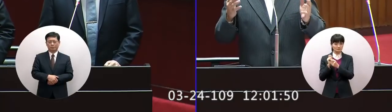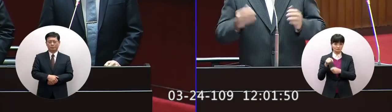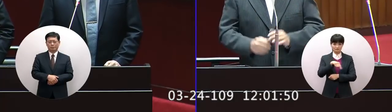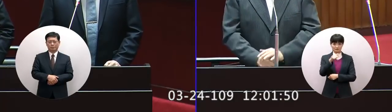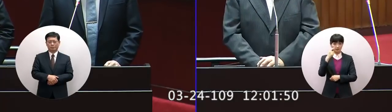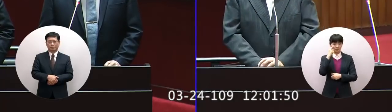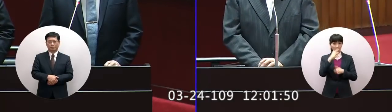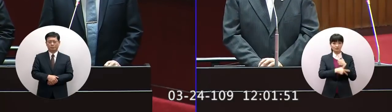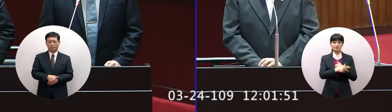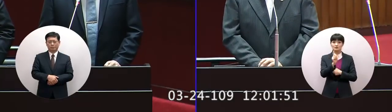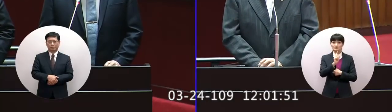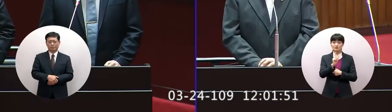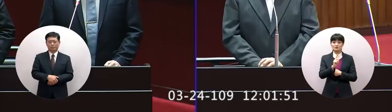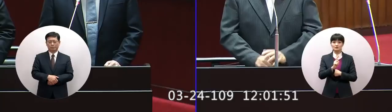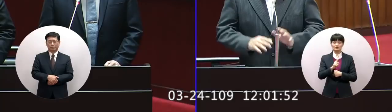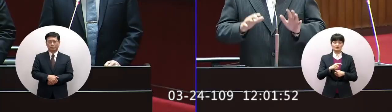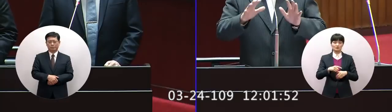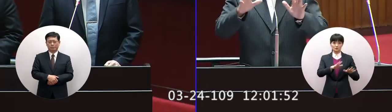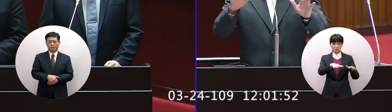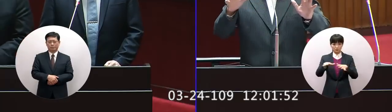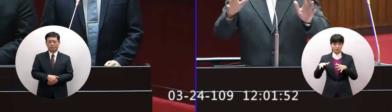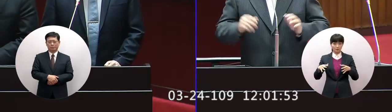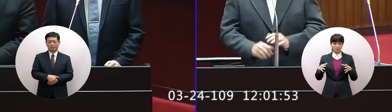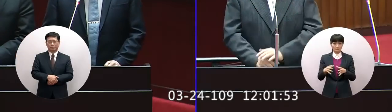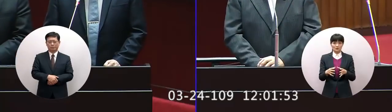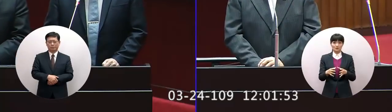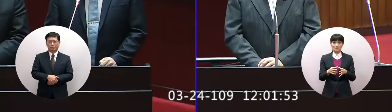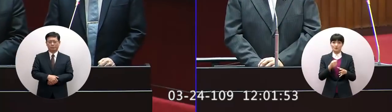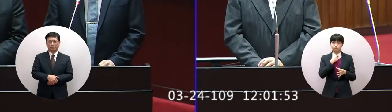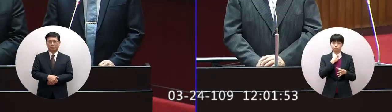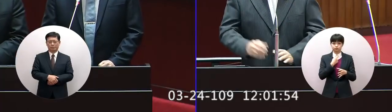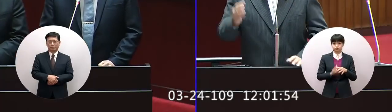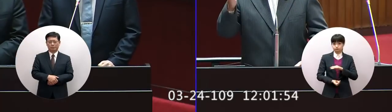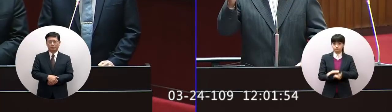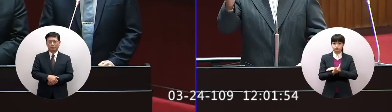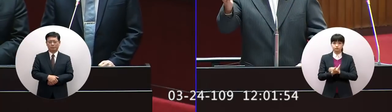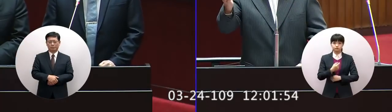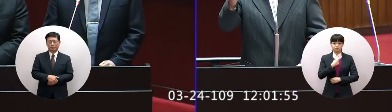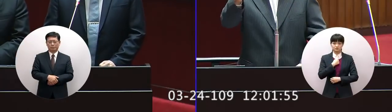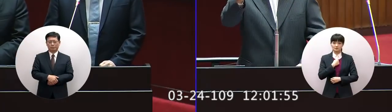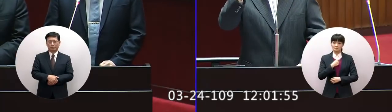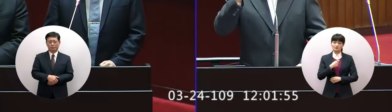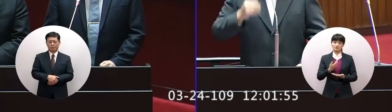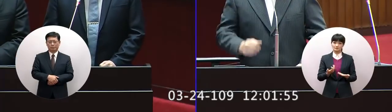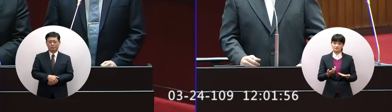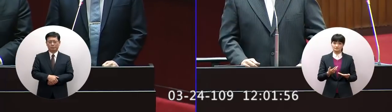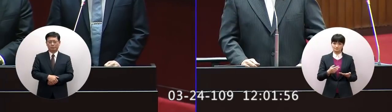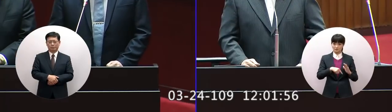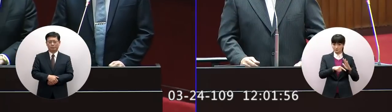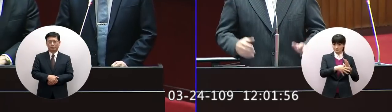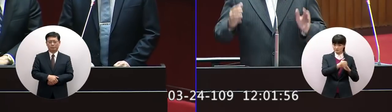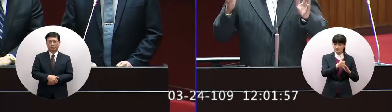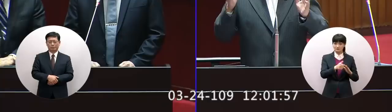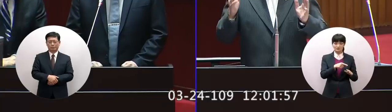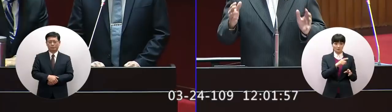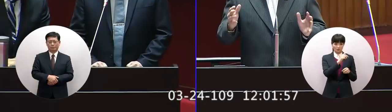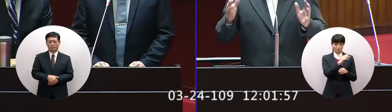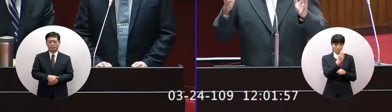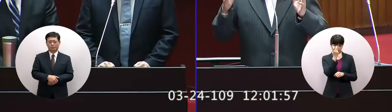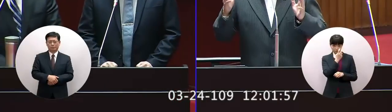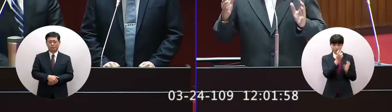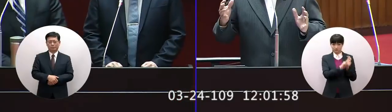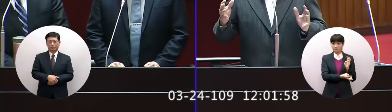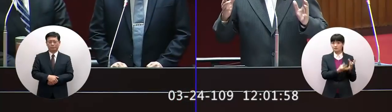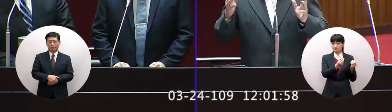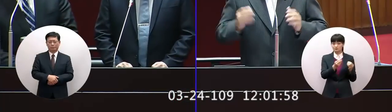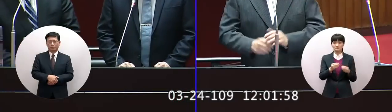是动员制度。我相信院长没有时间管到那么细，请国防部有空跟院长说明，我们把动